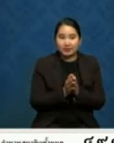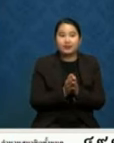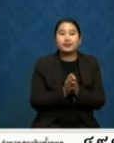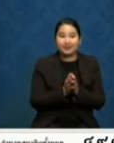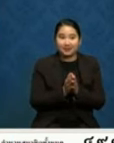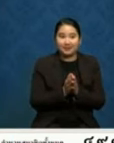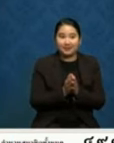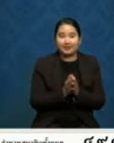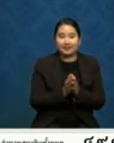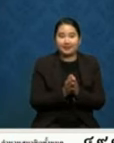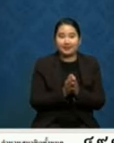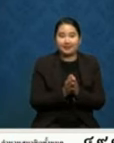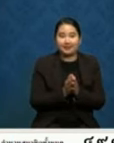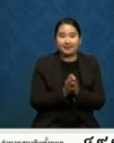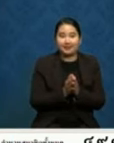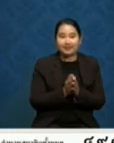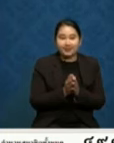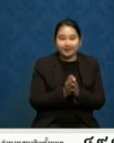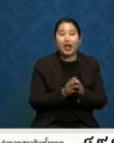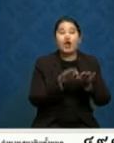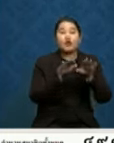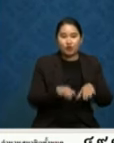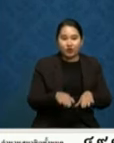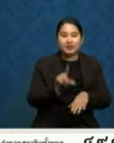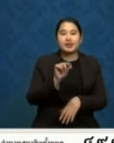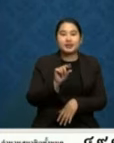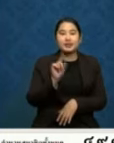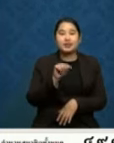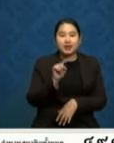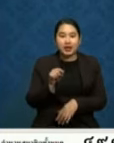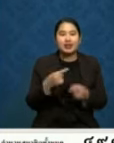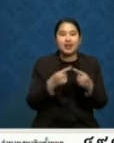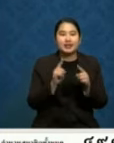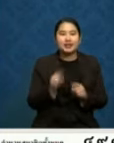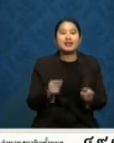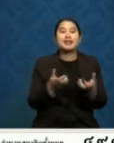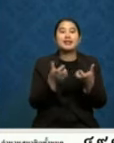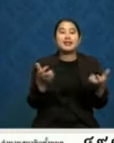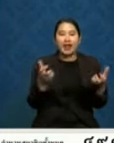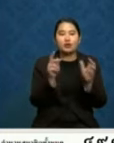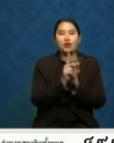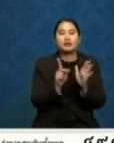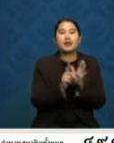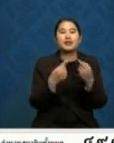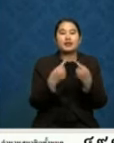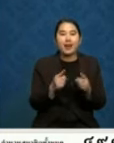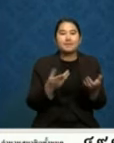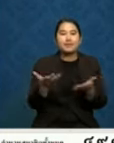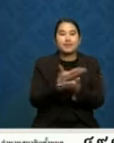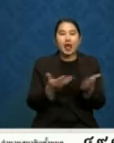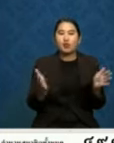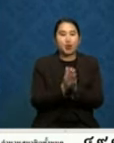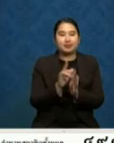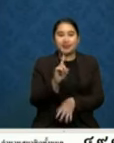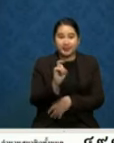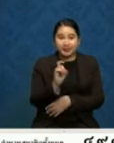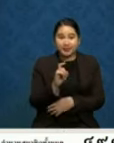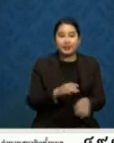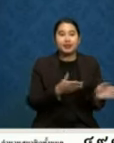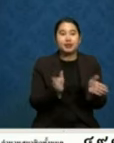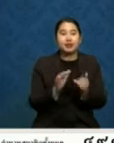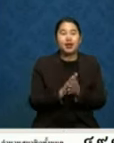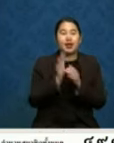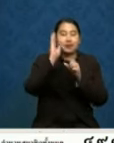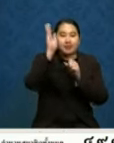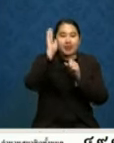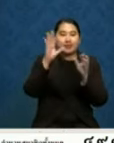21นะครับก็ปรับลด 20% แต่ในข้อเท็จจริงเนี่ยเป็นคนละมาตรานะครับไม่สามารถพิจารณารวมกันได้และมีการอภิปราย